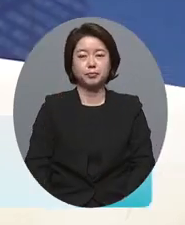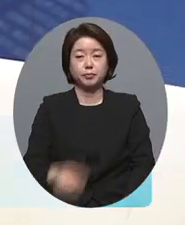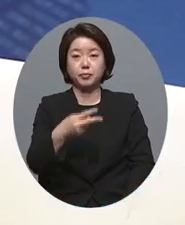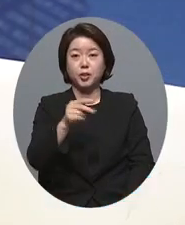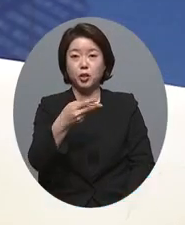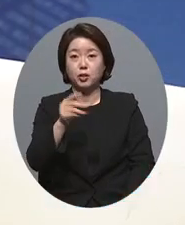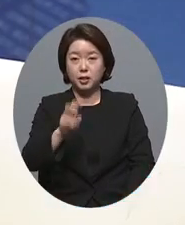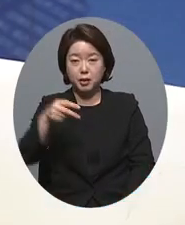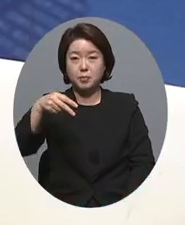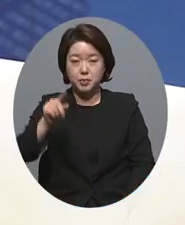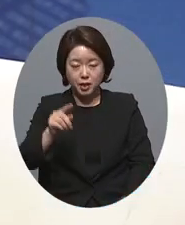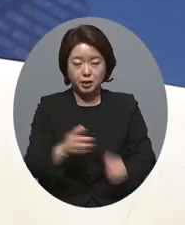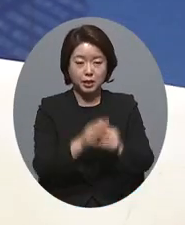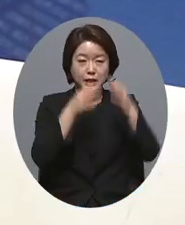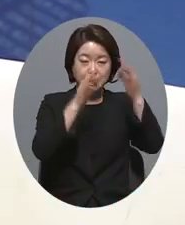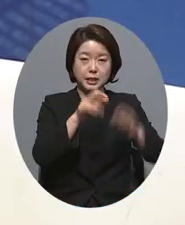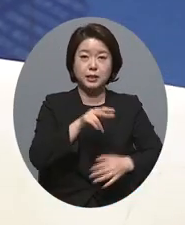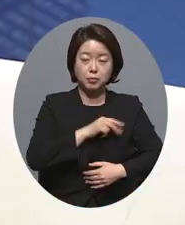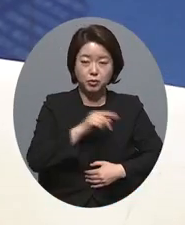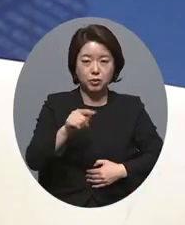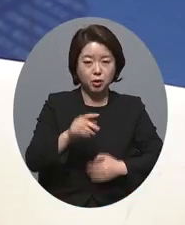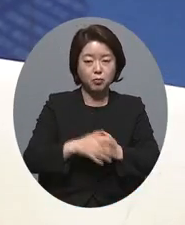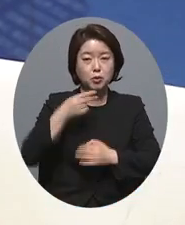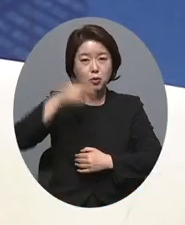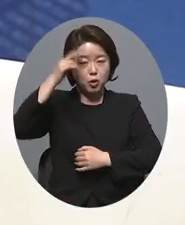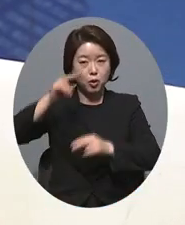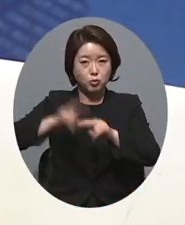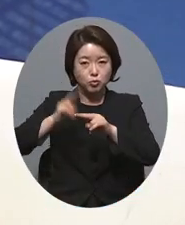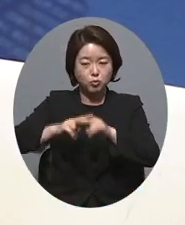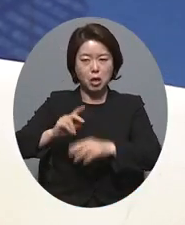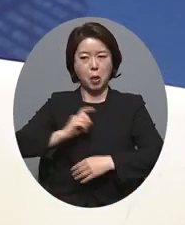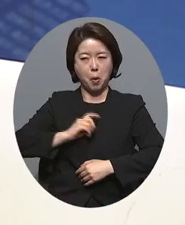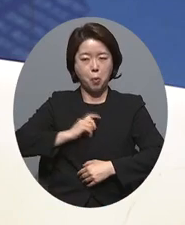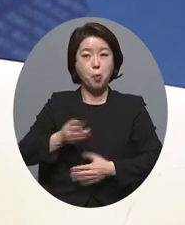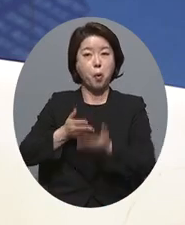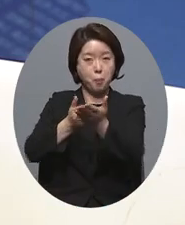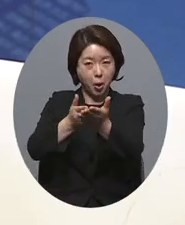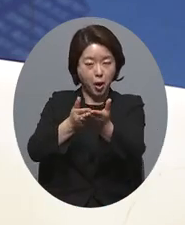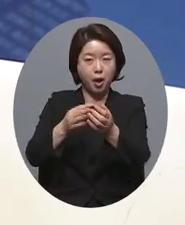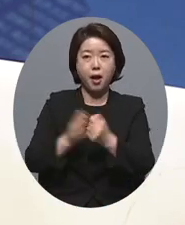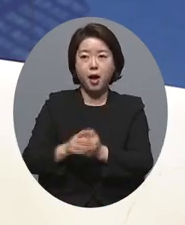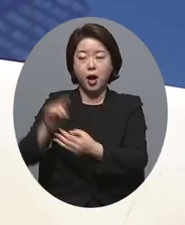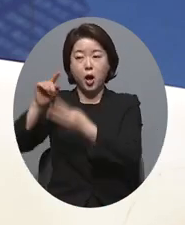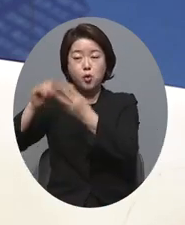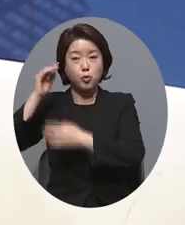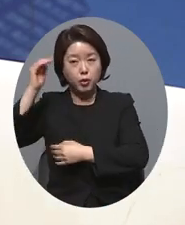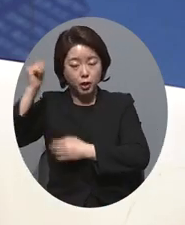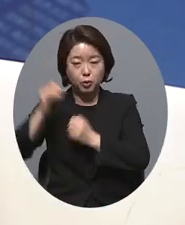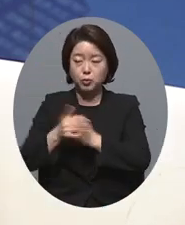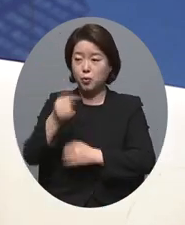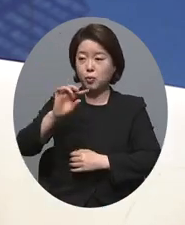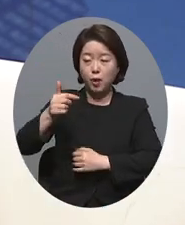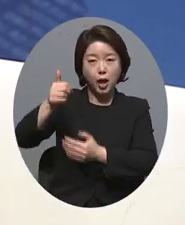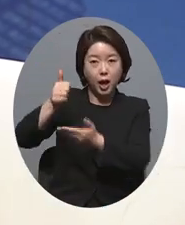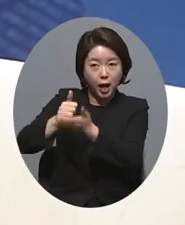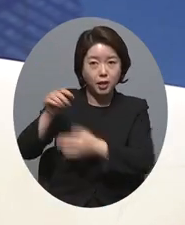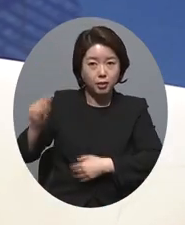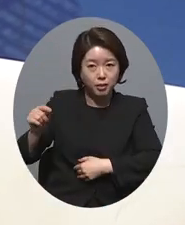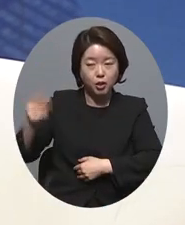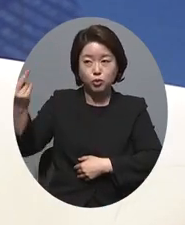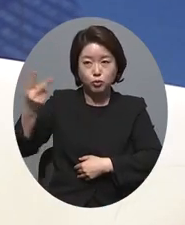탐사와 김의겸 의원의 술자리 의혹 제기로 인해서 윤석열 대통령과 한동훈 장관의 그때 일정,